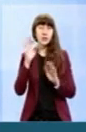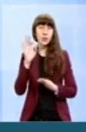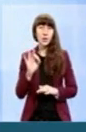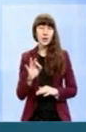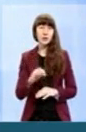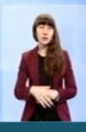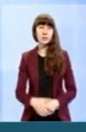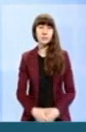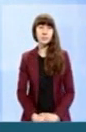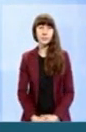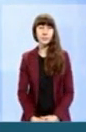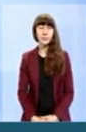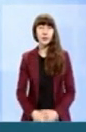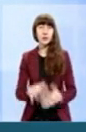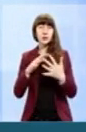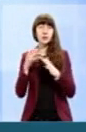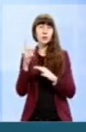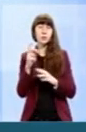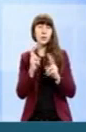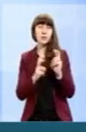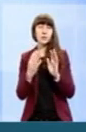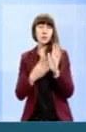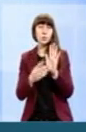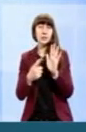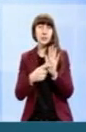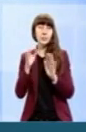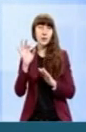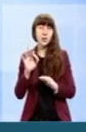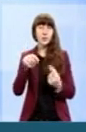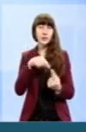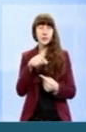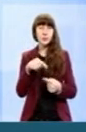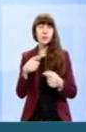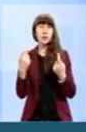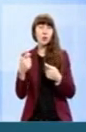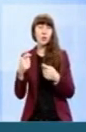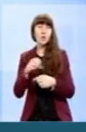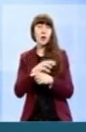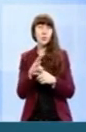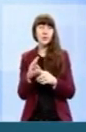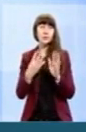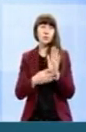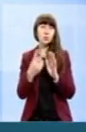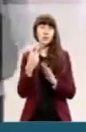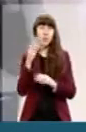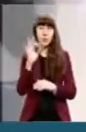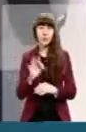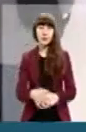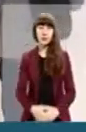92,9%, сельхозтоваропроизводителей 97%, предприниматель города, сферы торговли и обслуживания